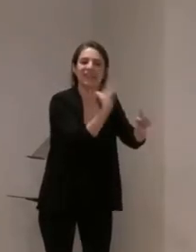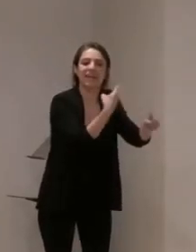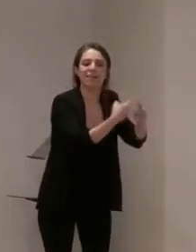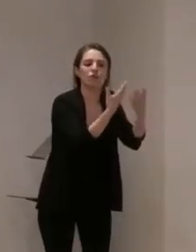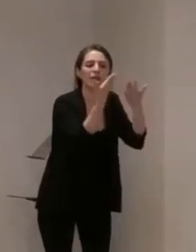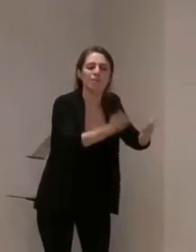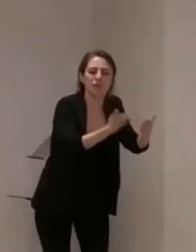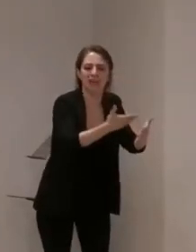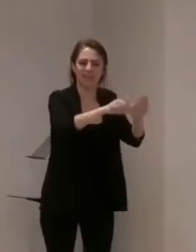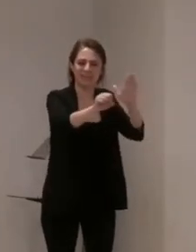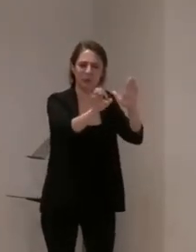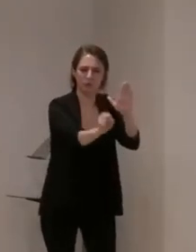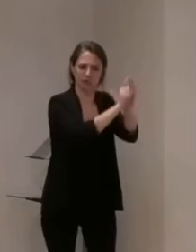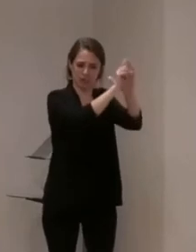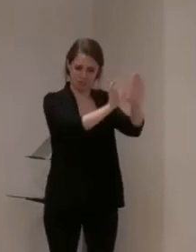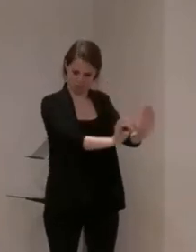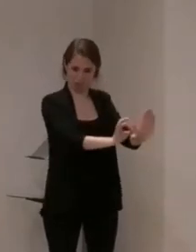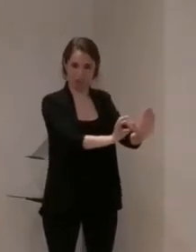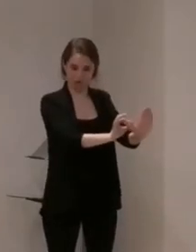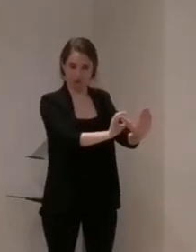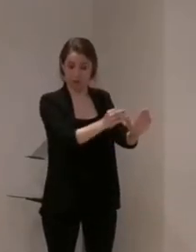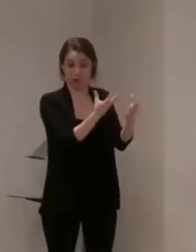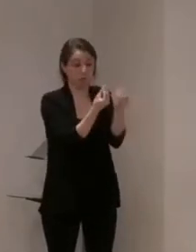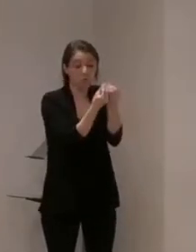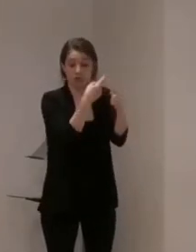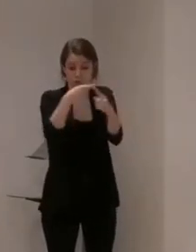I és un element significatiu de moltes maneres.